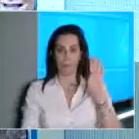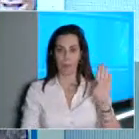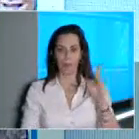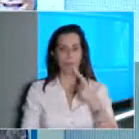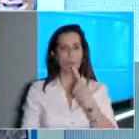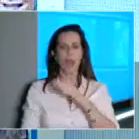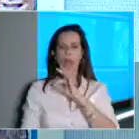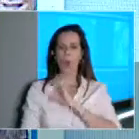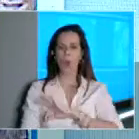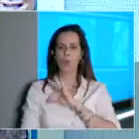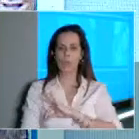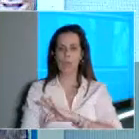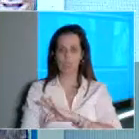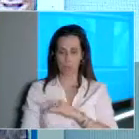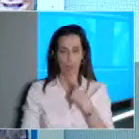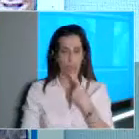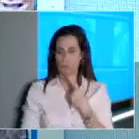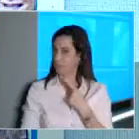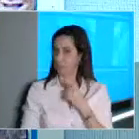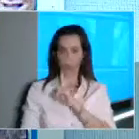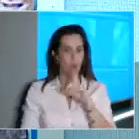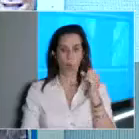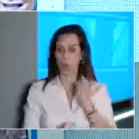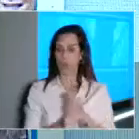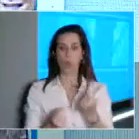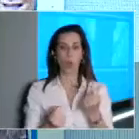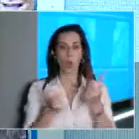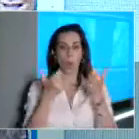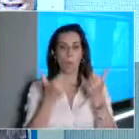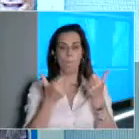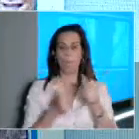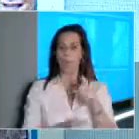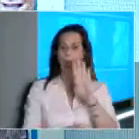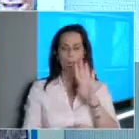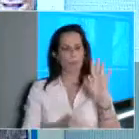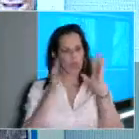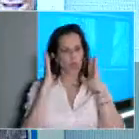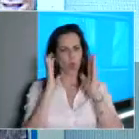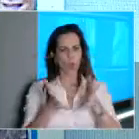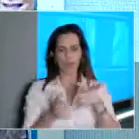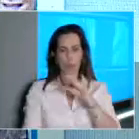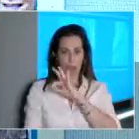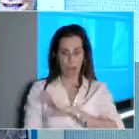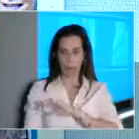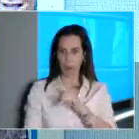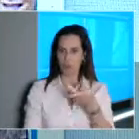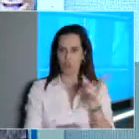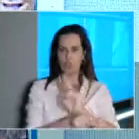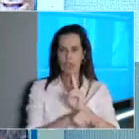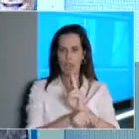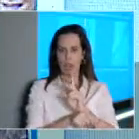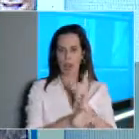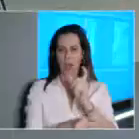למגזר הרוסי, יושב ראש ישראל ביתנו, לא עשה עבורכם דבר. נתניהו תוקף, ליברמן רימה את